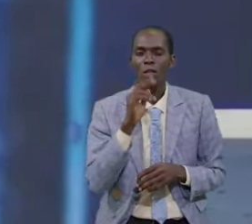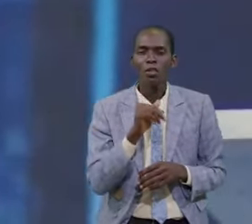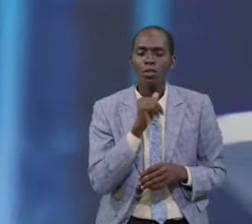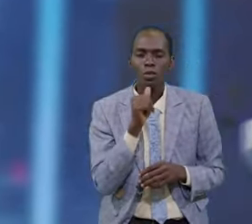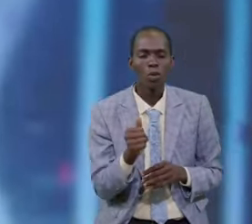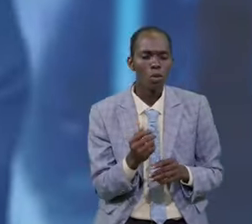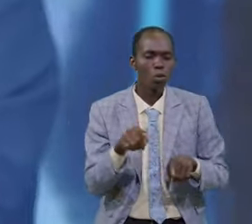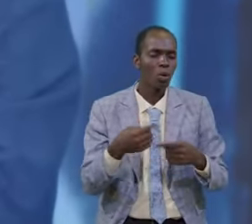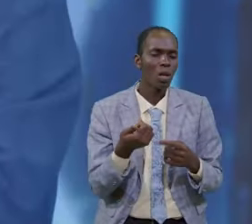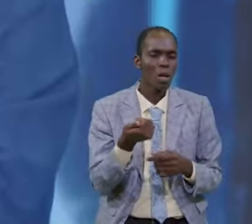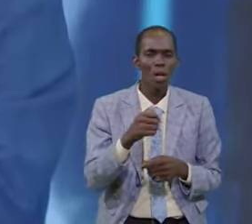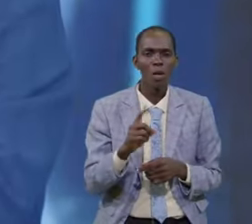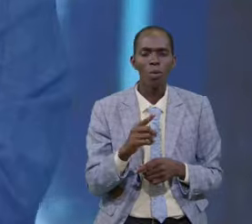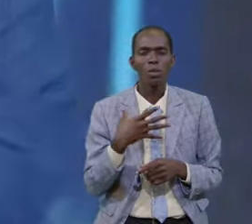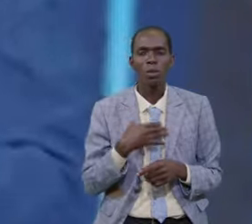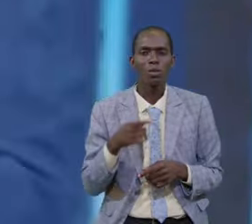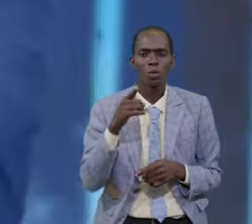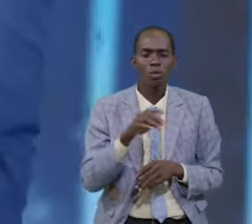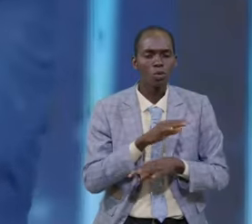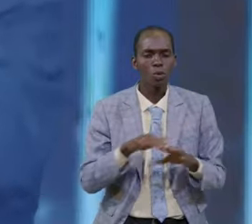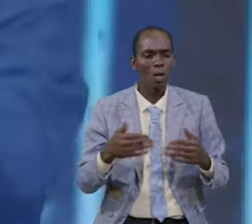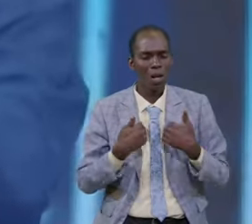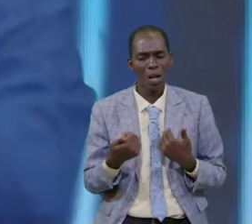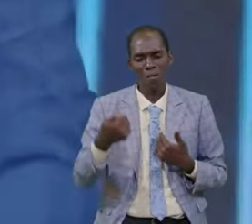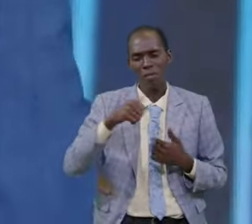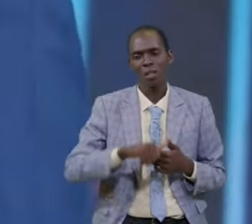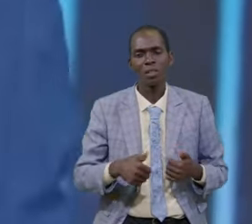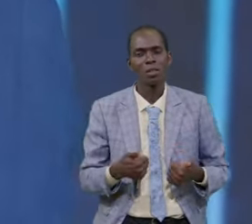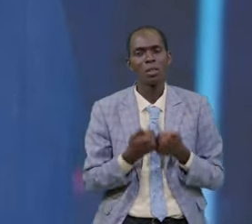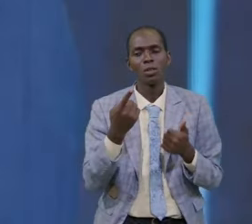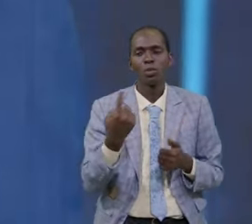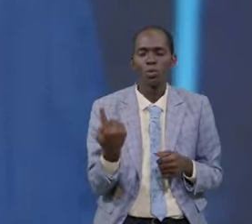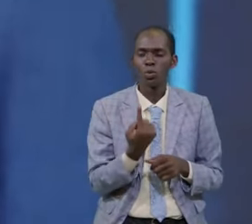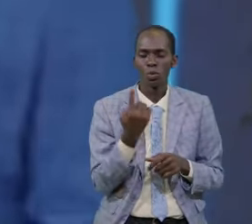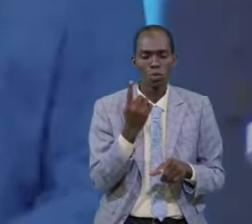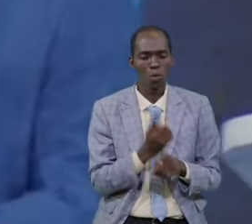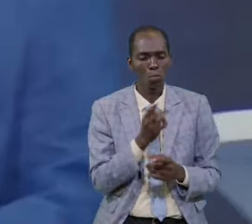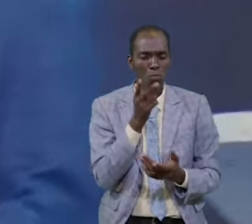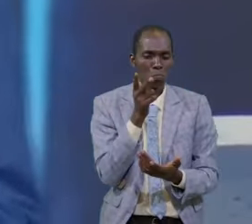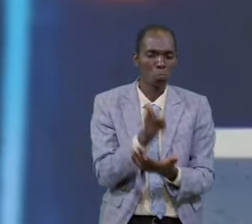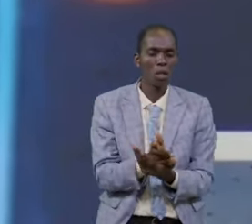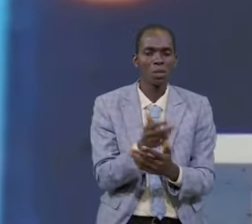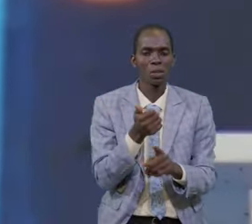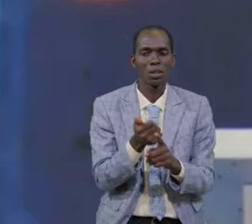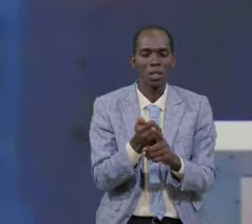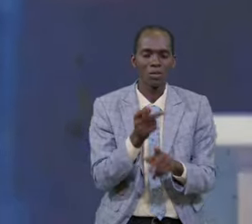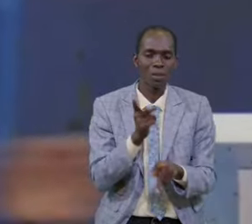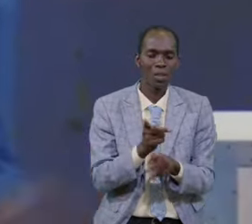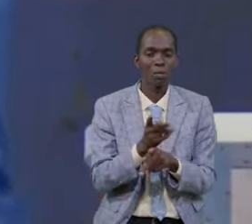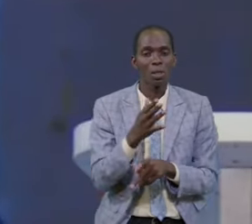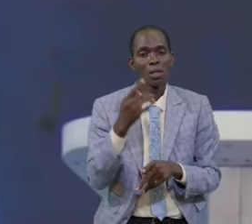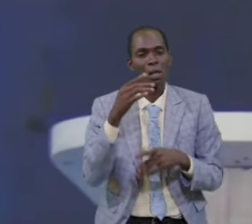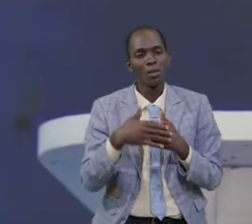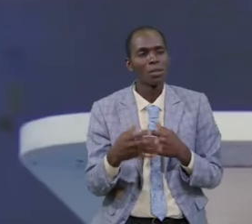part et vous ne faites face à aucun défi et vous vous garez là-bas quelques années après, ou deux, ou